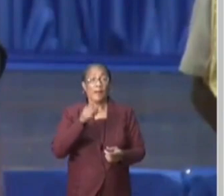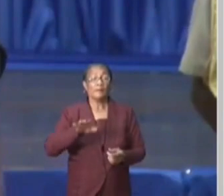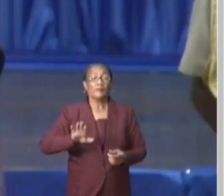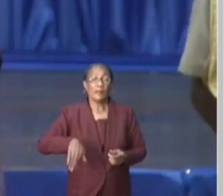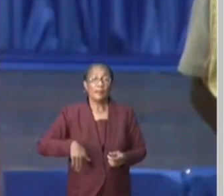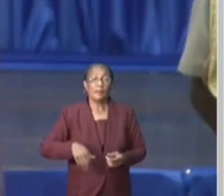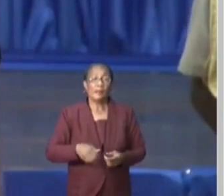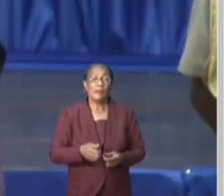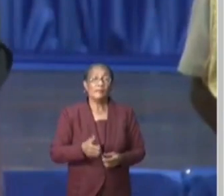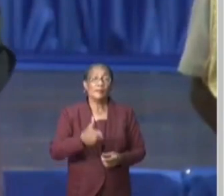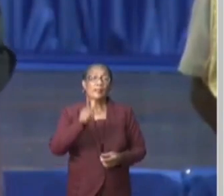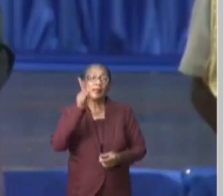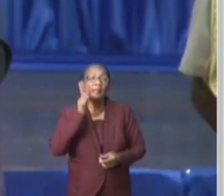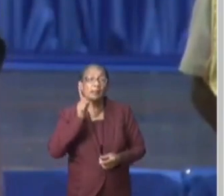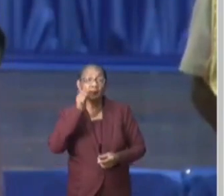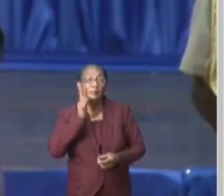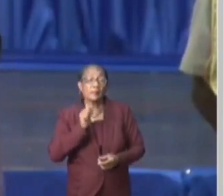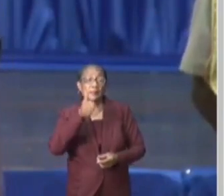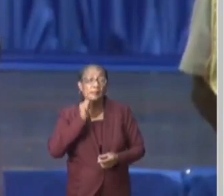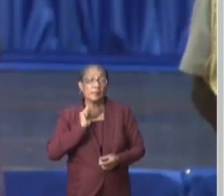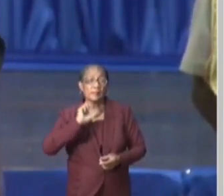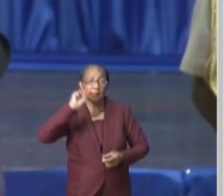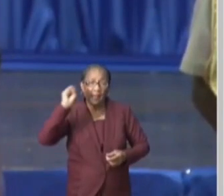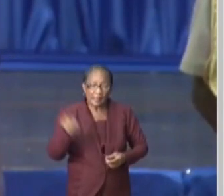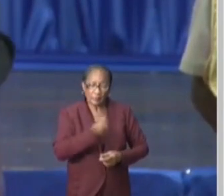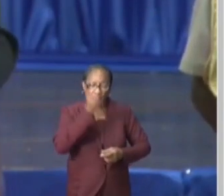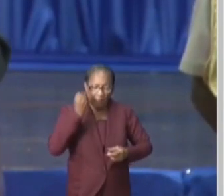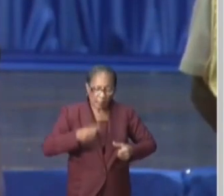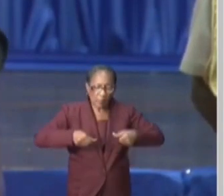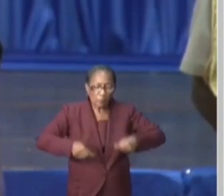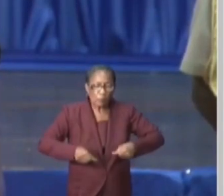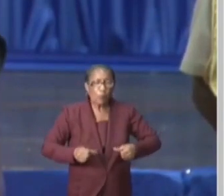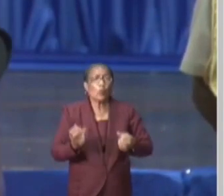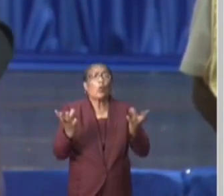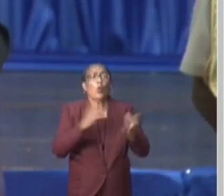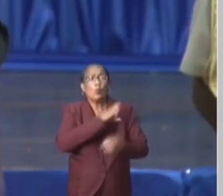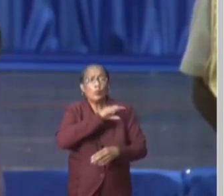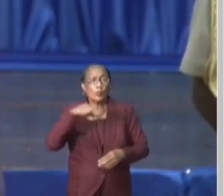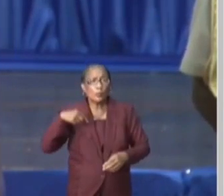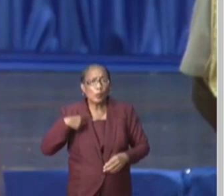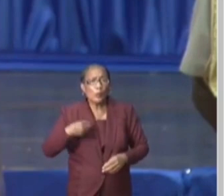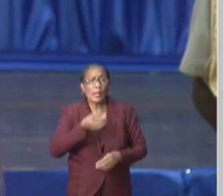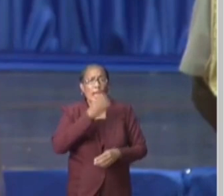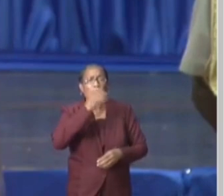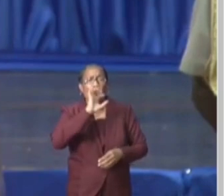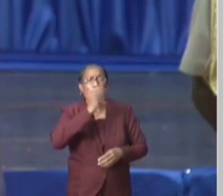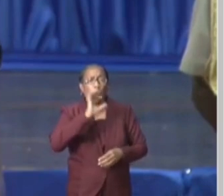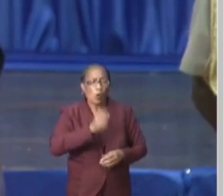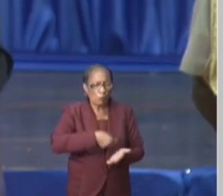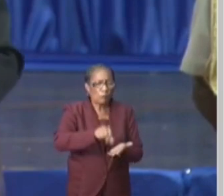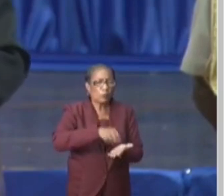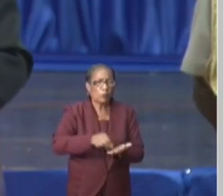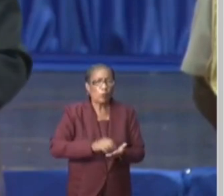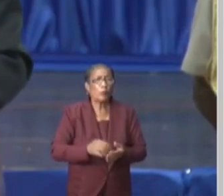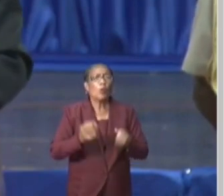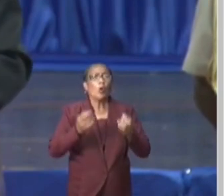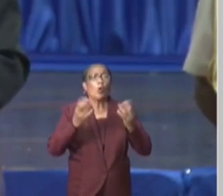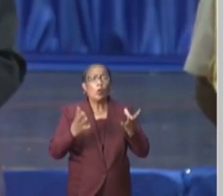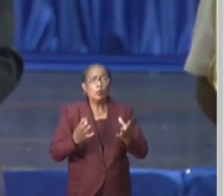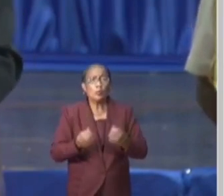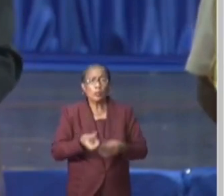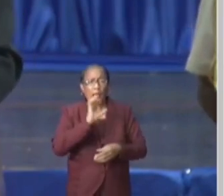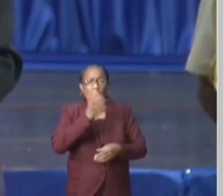eergister en gister krijgen alleen maar druk ja hoe moeten we onze alcohol verkopen om moeten onze slijterijen